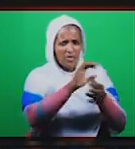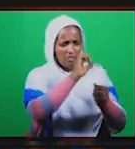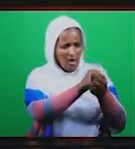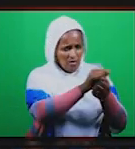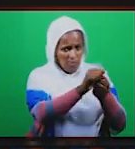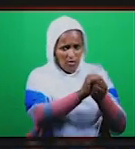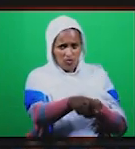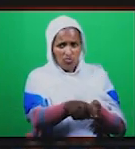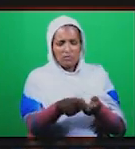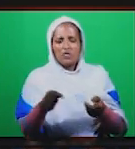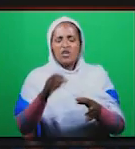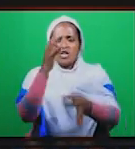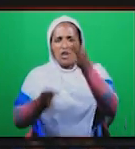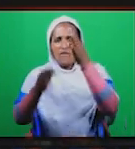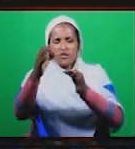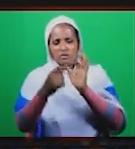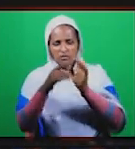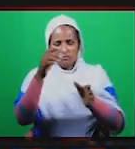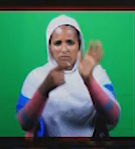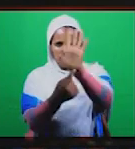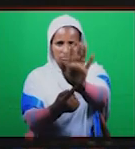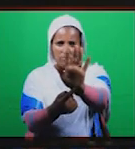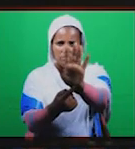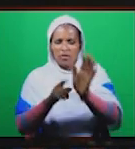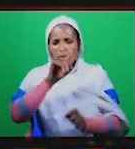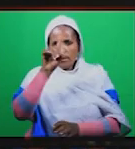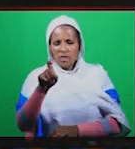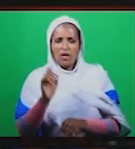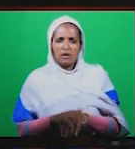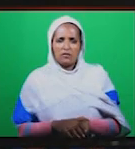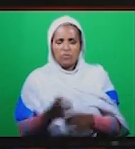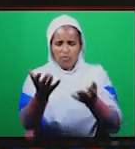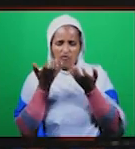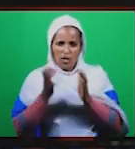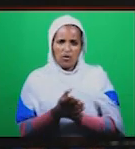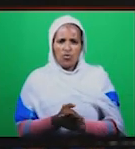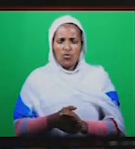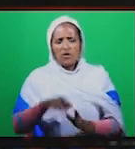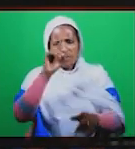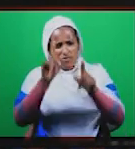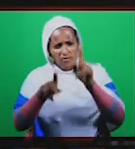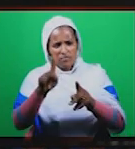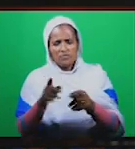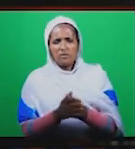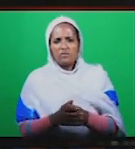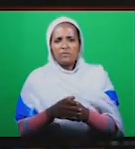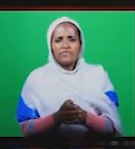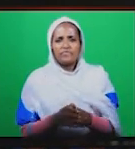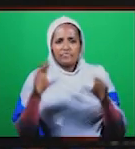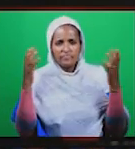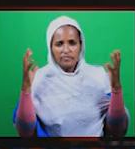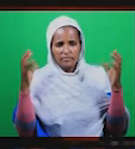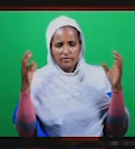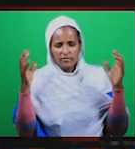የሚያጠፉትንና በሰው ህይወት ላይ አደጋ የሚያደርሱትን በንብረት ላይ የሚያደርሱትን ለፍርድ እንዲያቀርብ ነው በዚህ ሰዓት